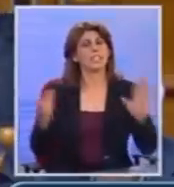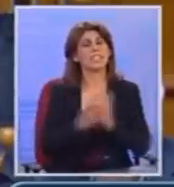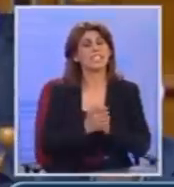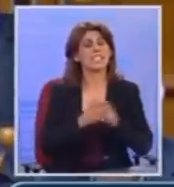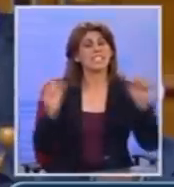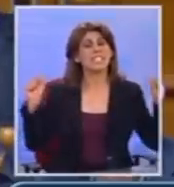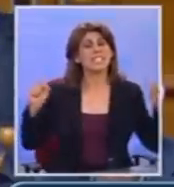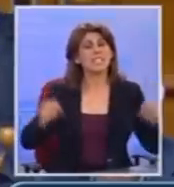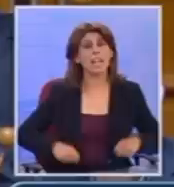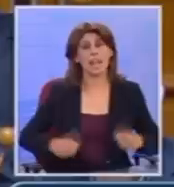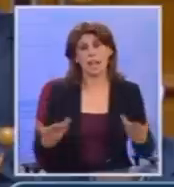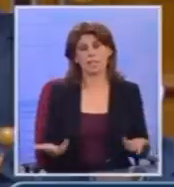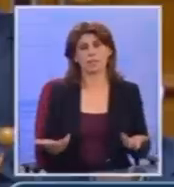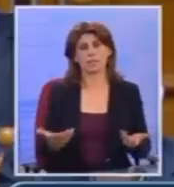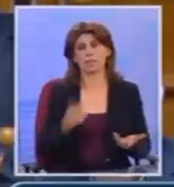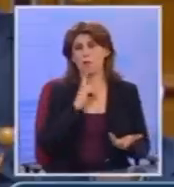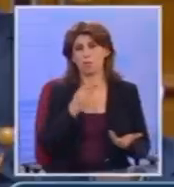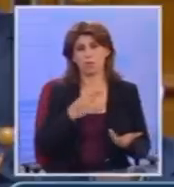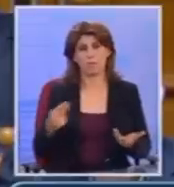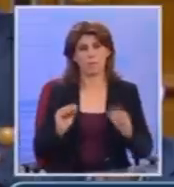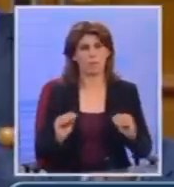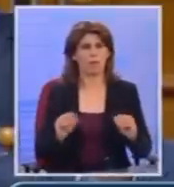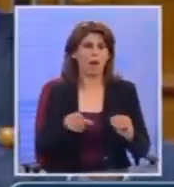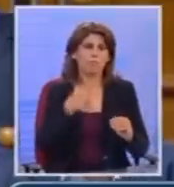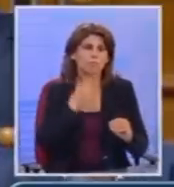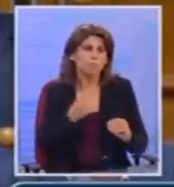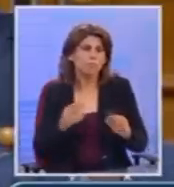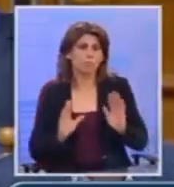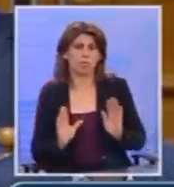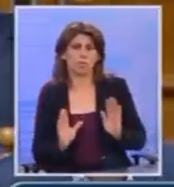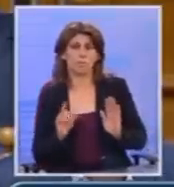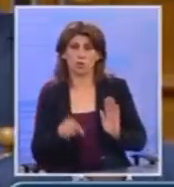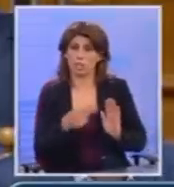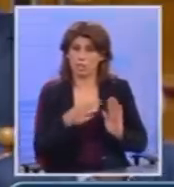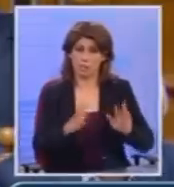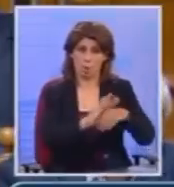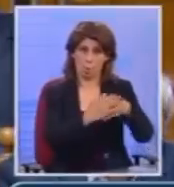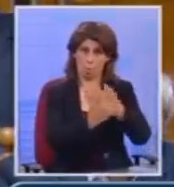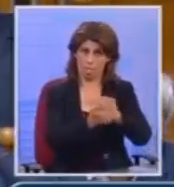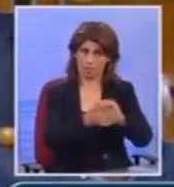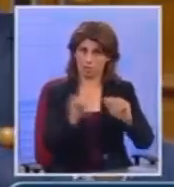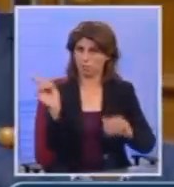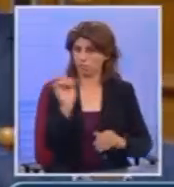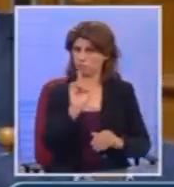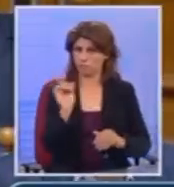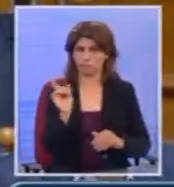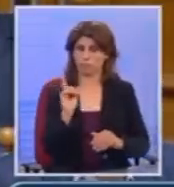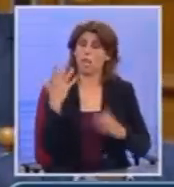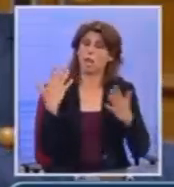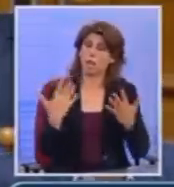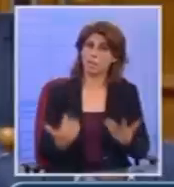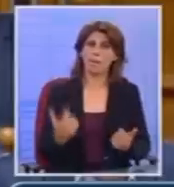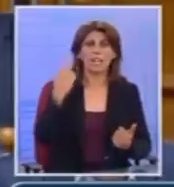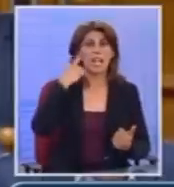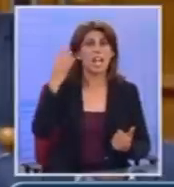θέματα όπως αυτό της παιδείας. Χωρίς όμως να σημαίνει ότι τα θέματα αυτά είναι ουδέτερα. Υπάρχει σαφές